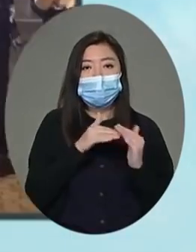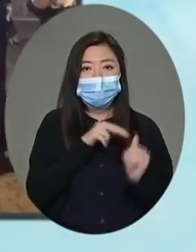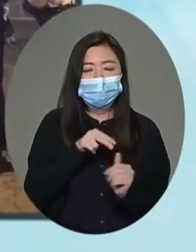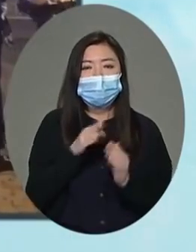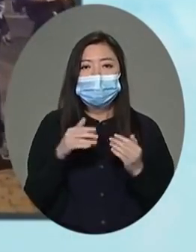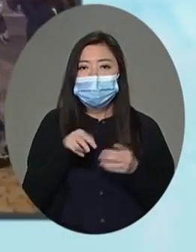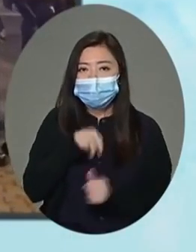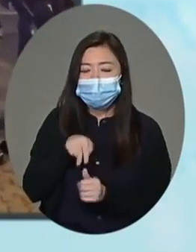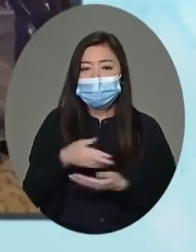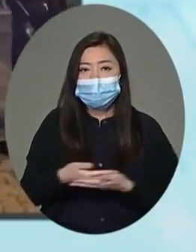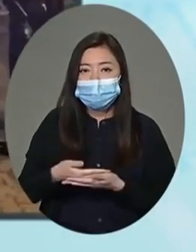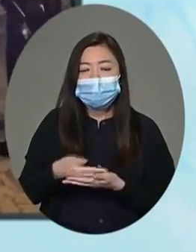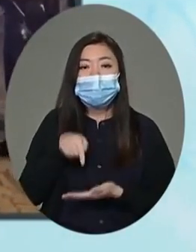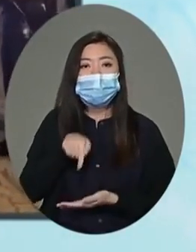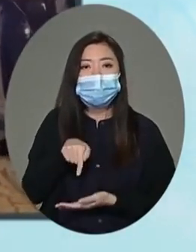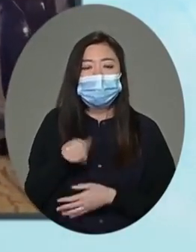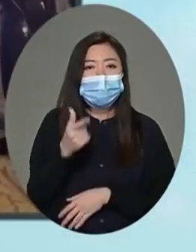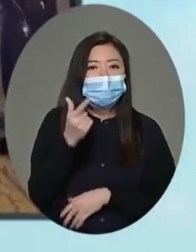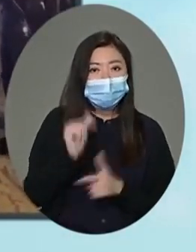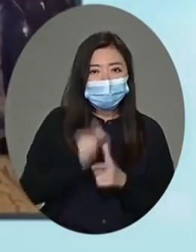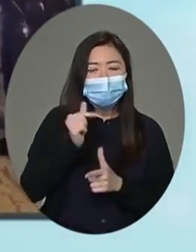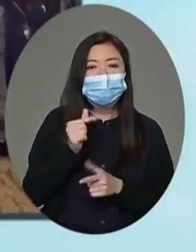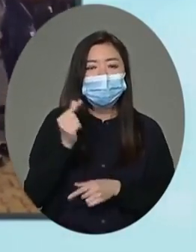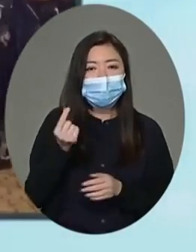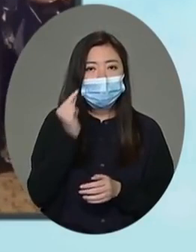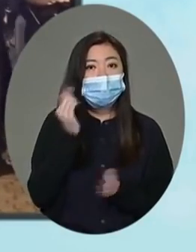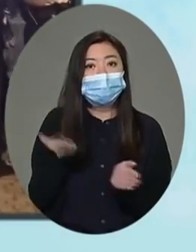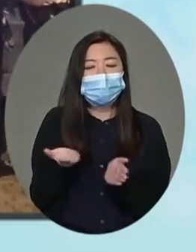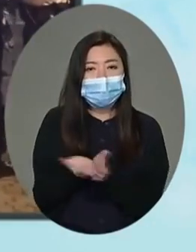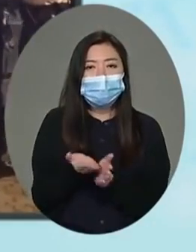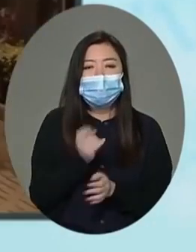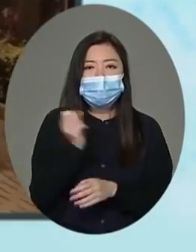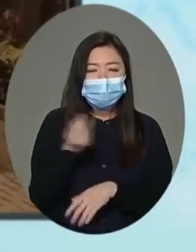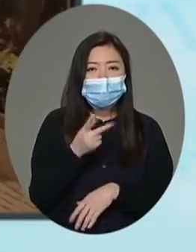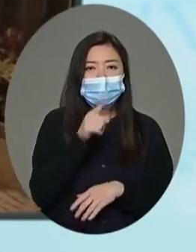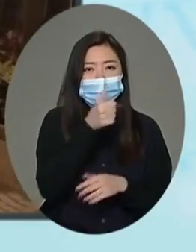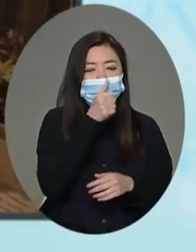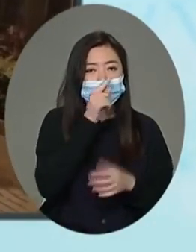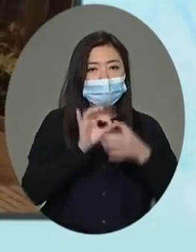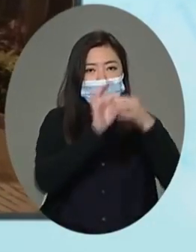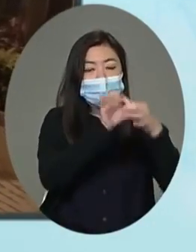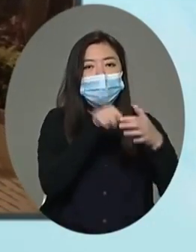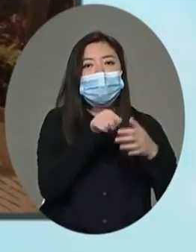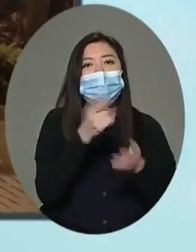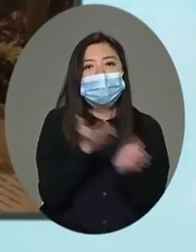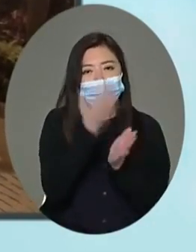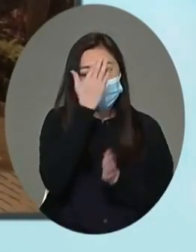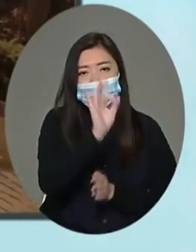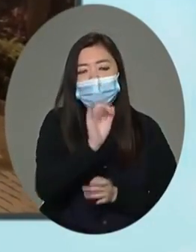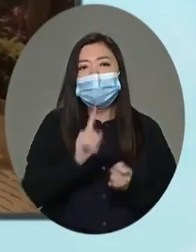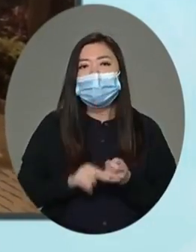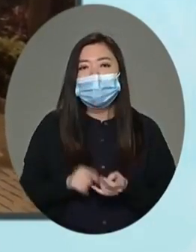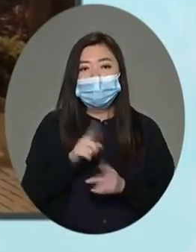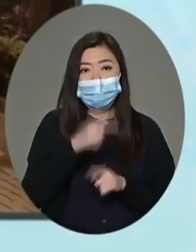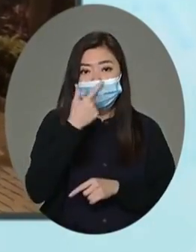照顧嘅10個月大女嬰亦都確診，而女嬰嘅父母嘅檢測就呈陰性。呢名外佣並非新近來